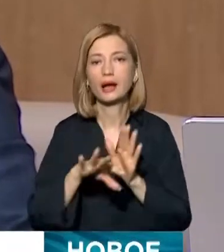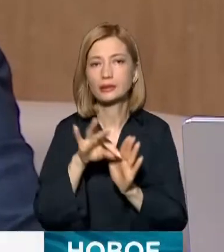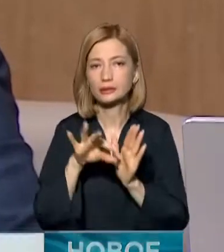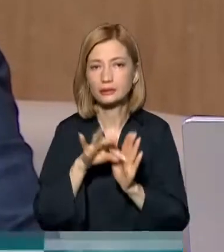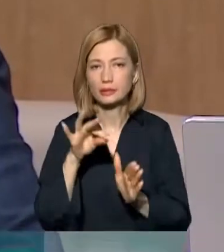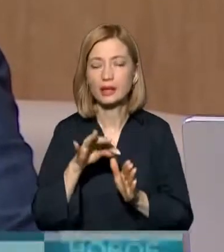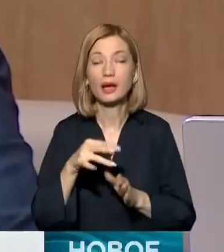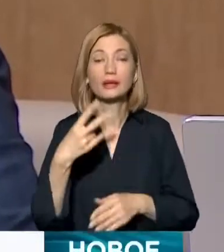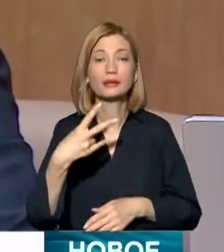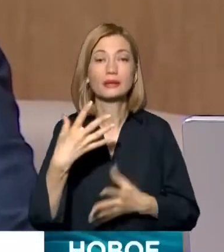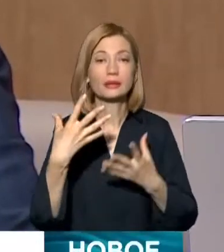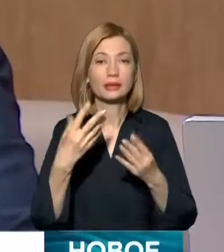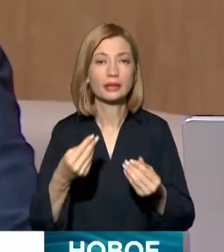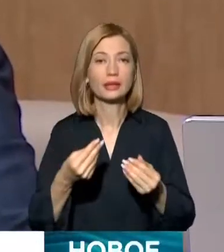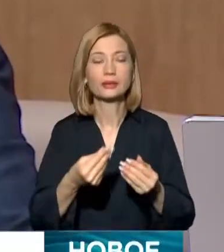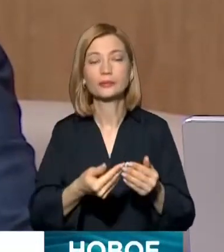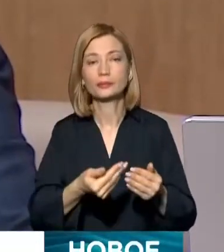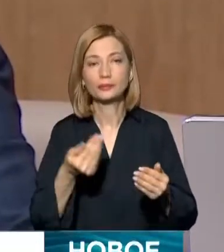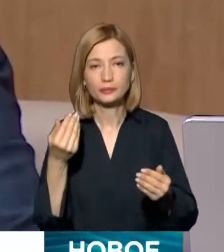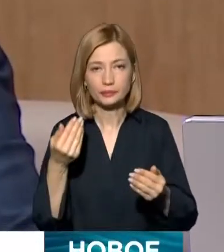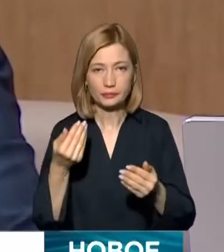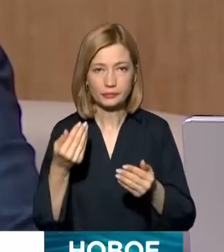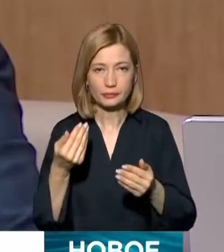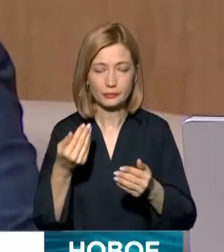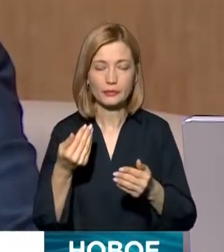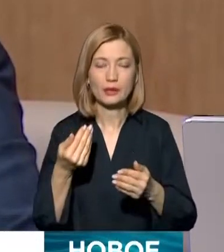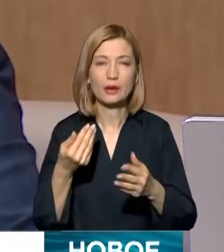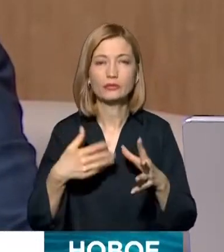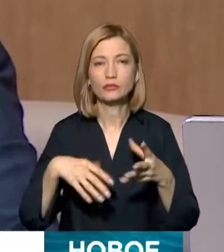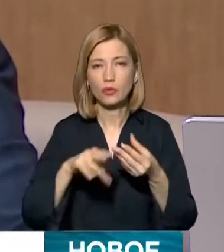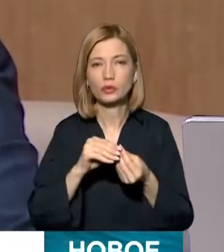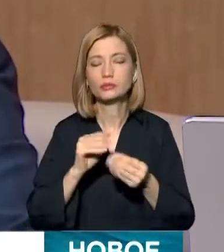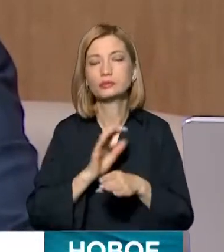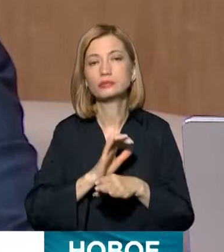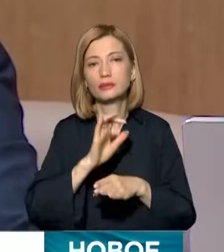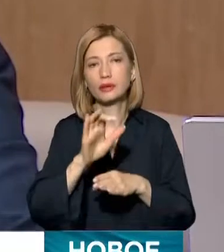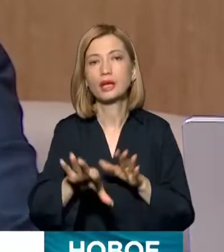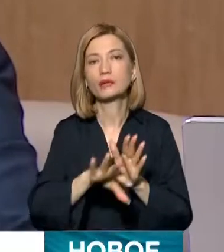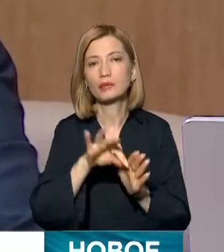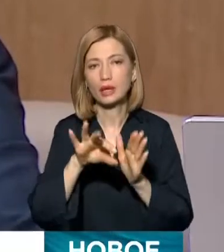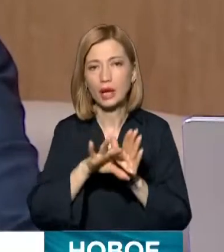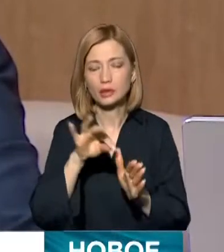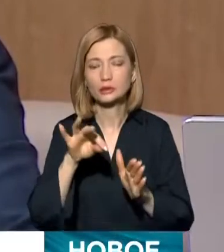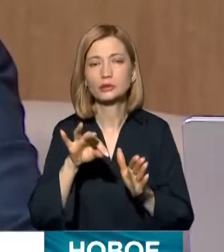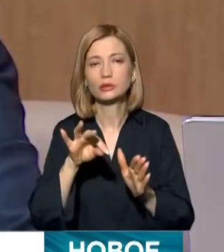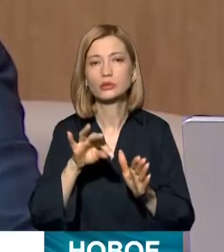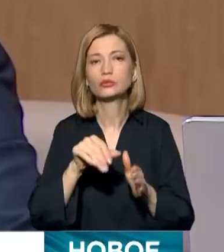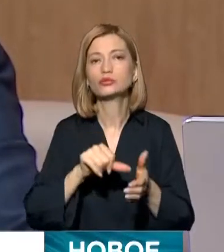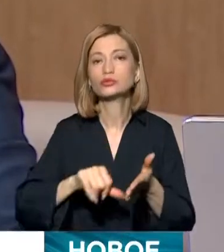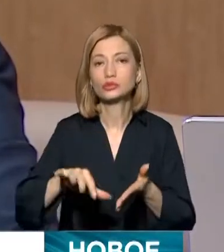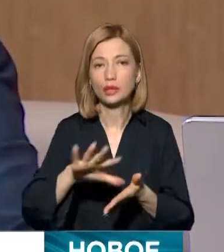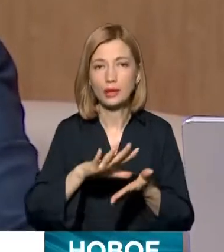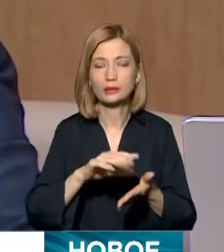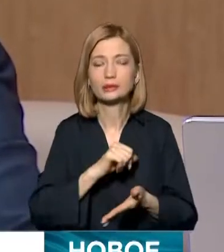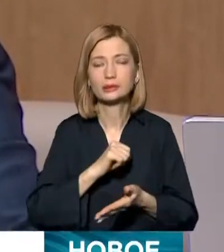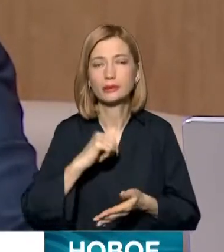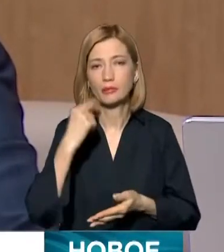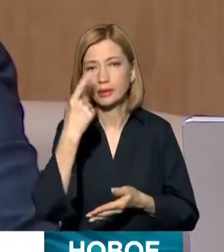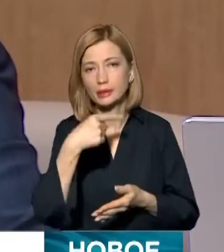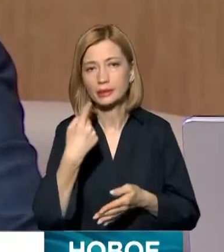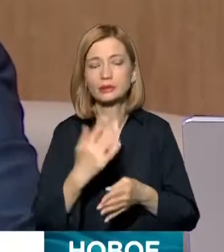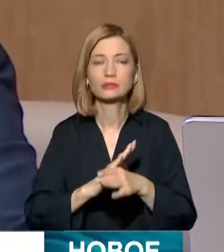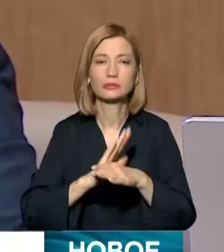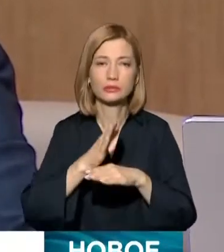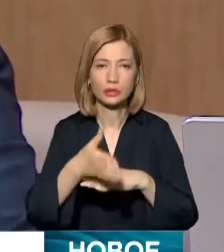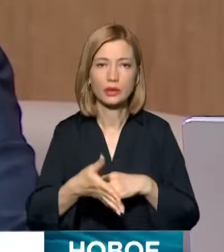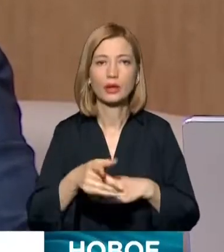дней списки передаются на избирательный участок. После этого вы можете взять, только обратившись лично на